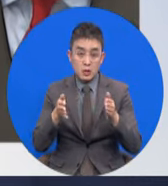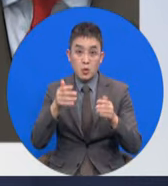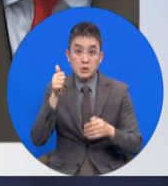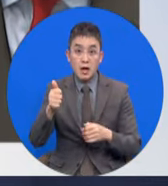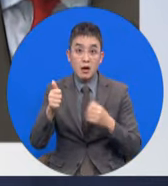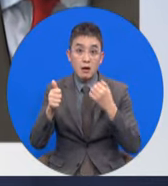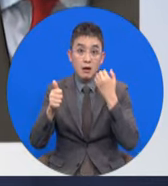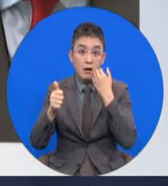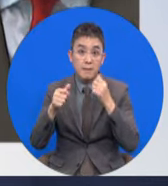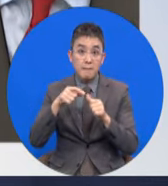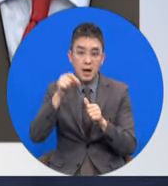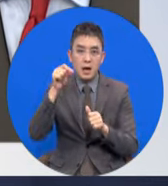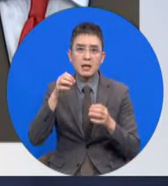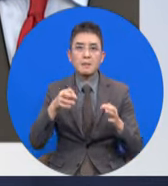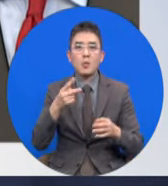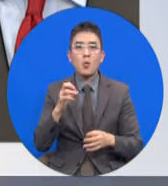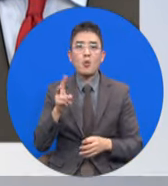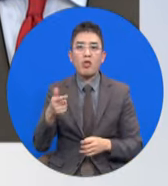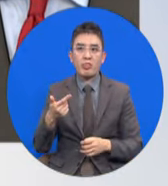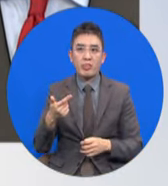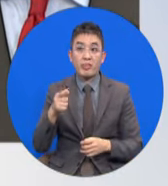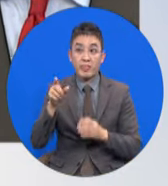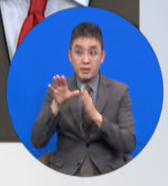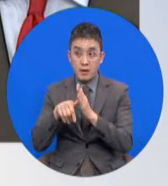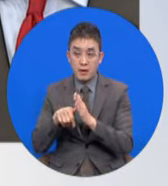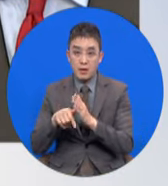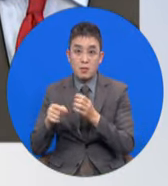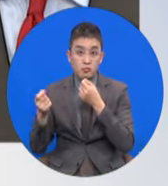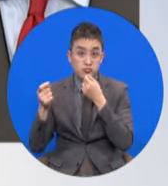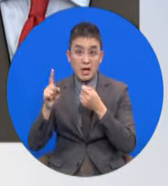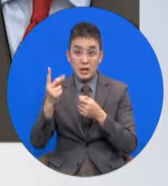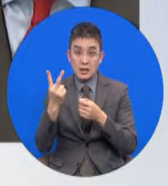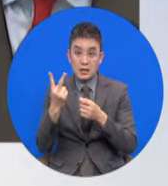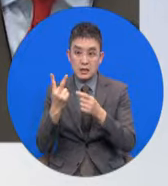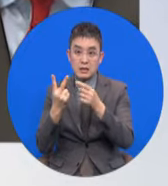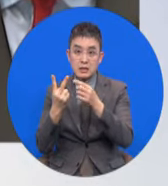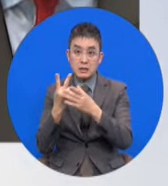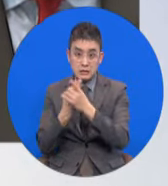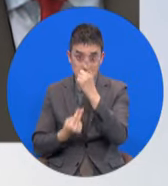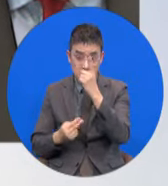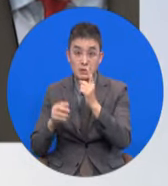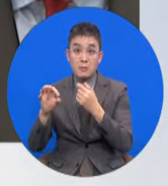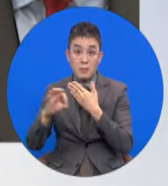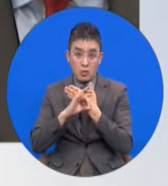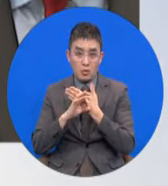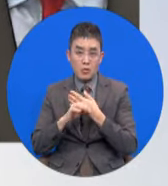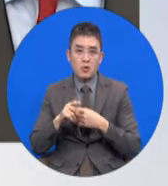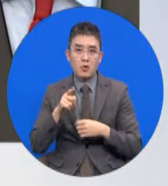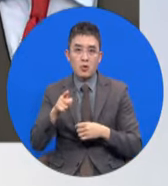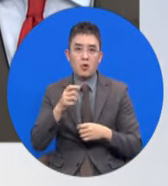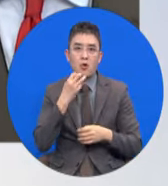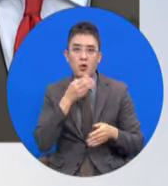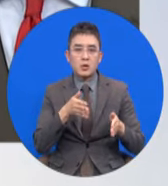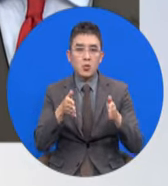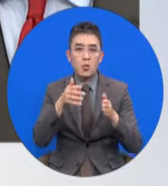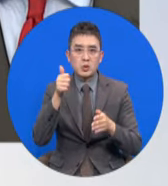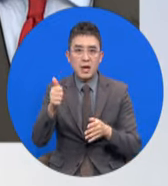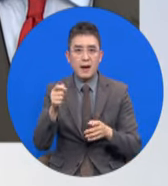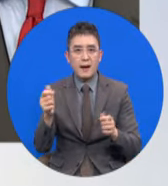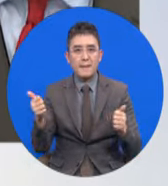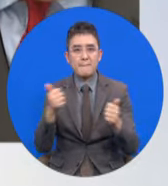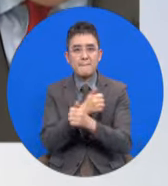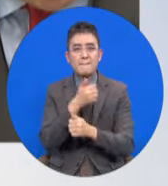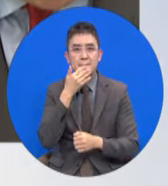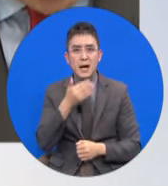만약에 그때 강용석 후보가 사퇴했었다라고 하면 그러면 경기도지사가 바뀌지 않았을까? 저는 그런 생각이